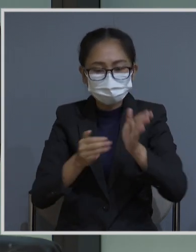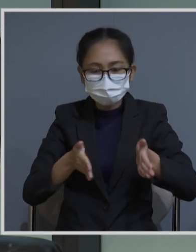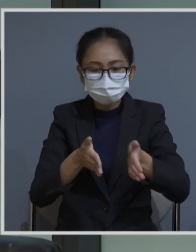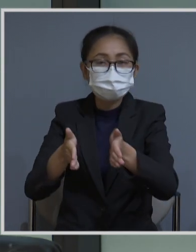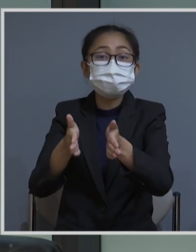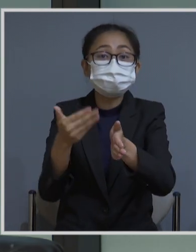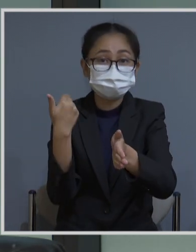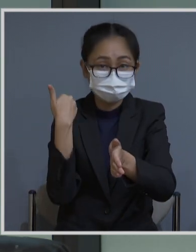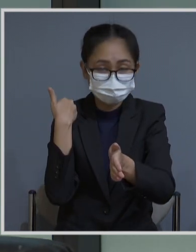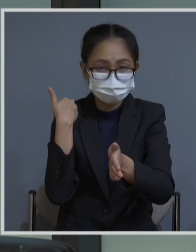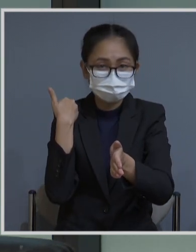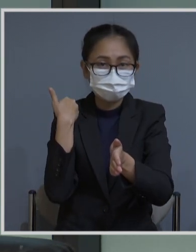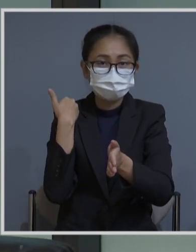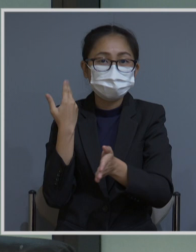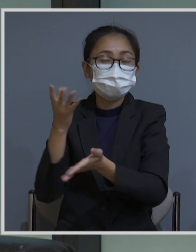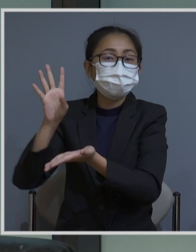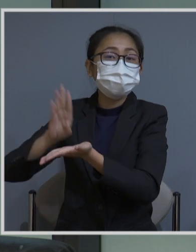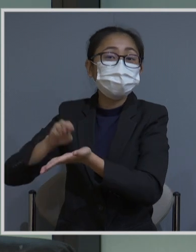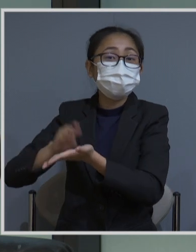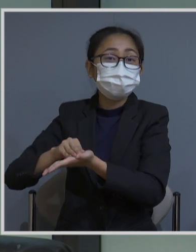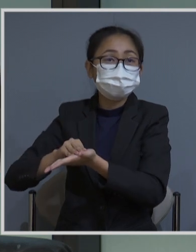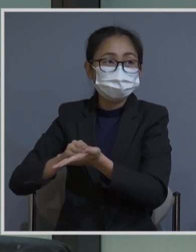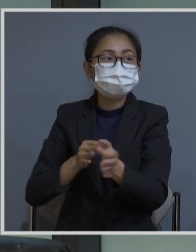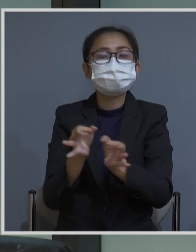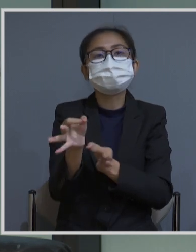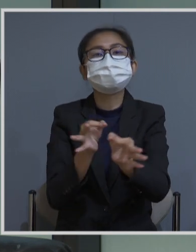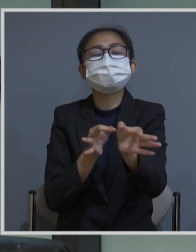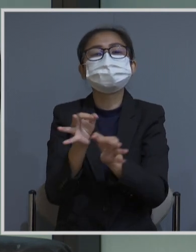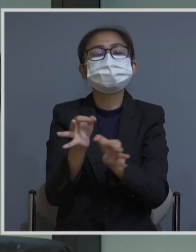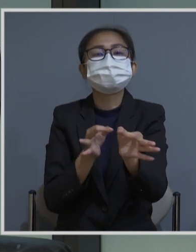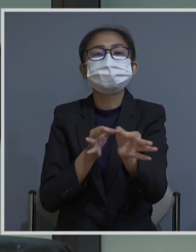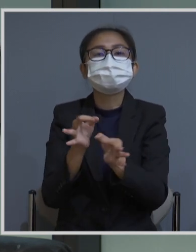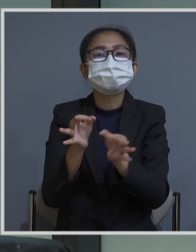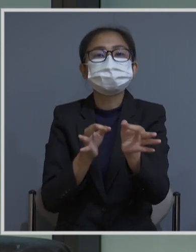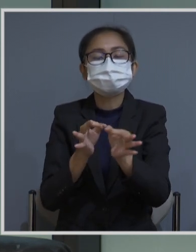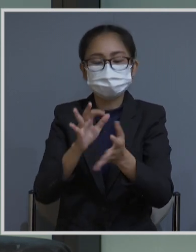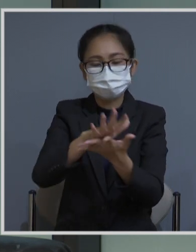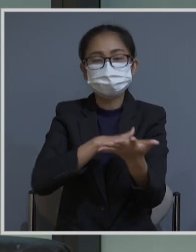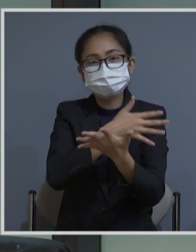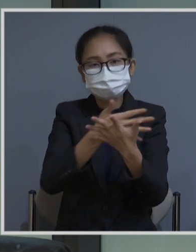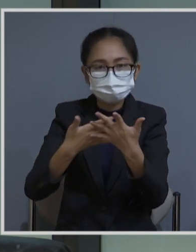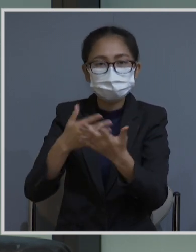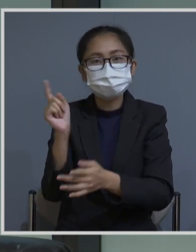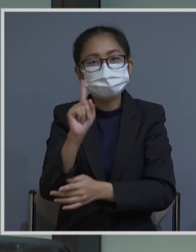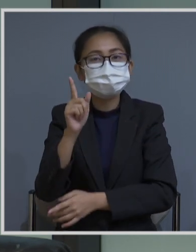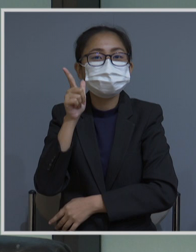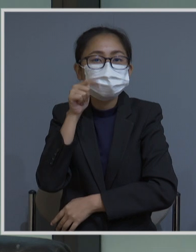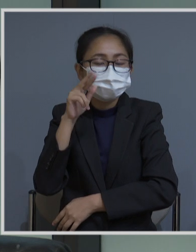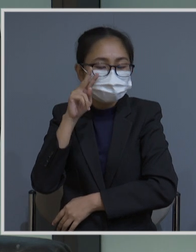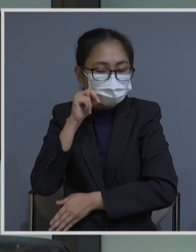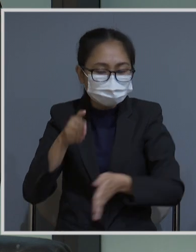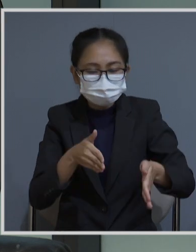ผมให้เจ้าหน้าที่กรมชลประทานขึ้นนวิยามาชี้แจงว่าโครงสร้างเป็นอย่างไรของแม่น้ำนี้